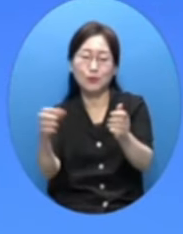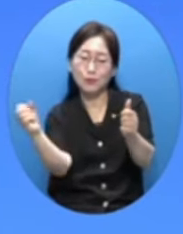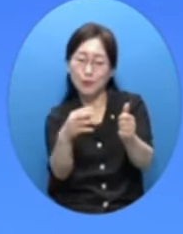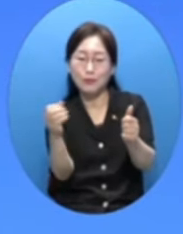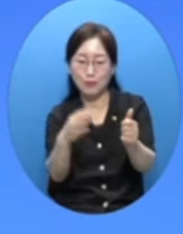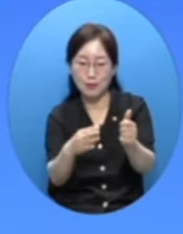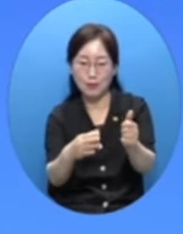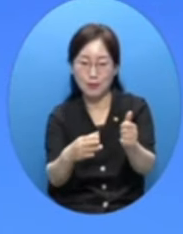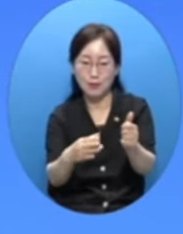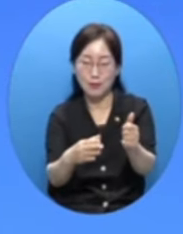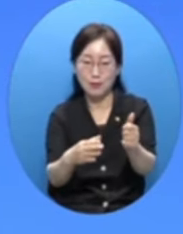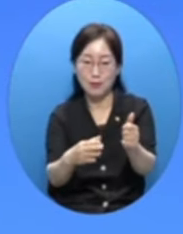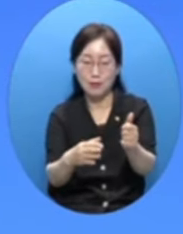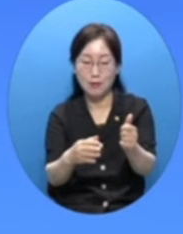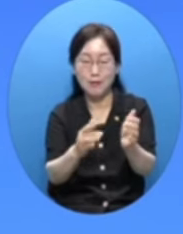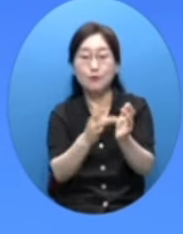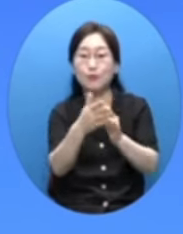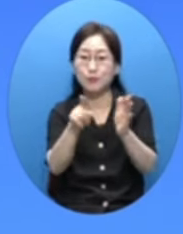수많은 석학들이